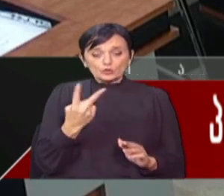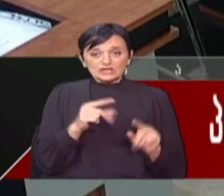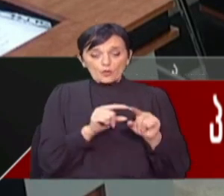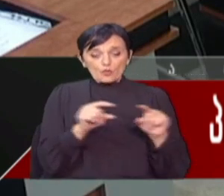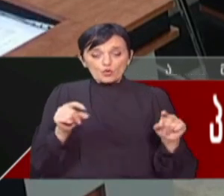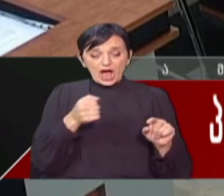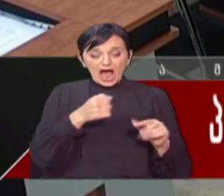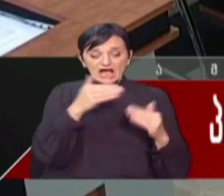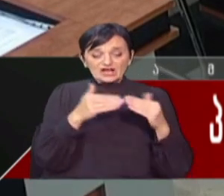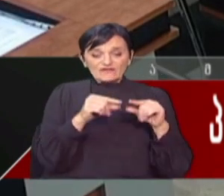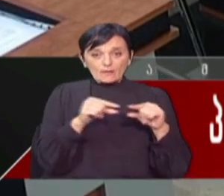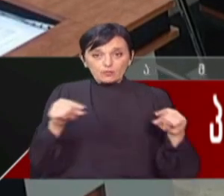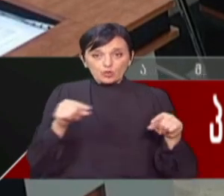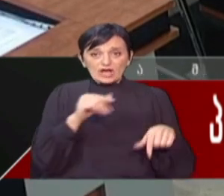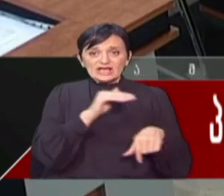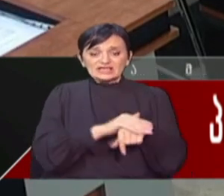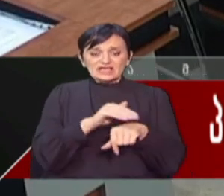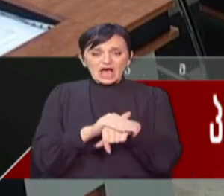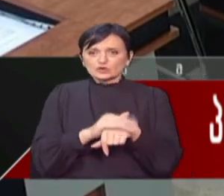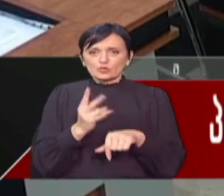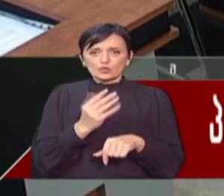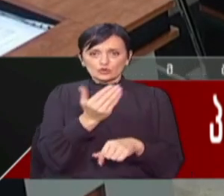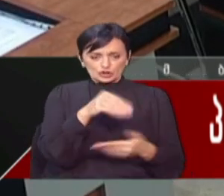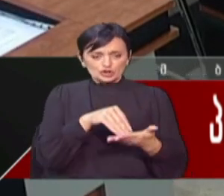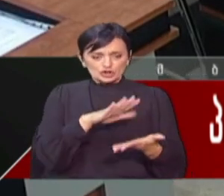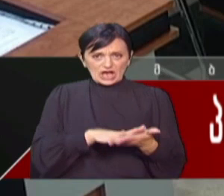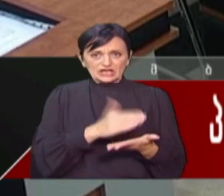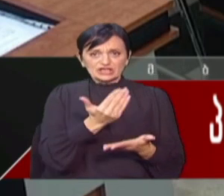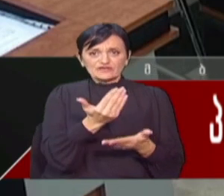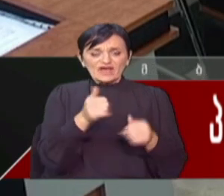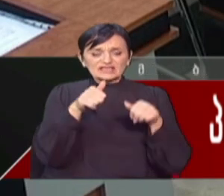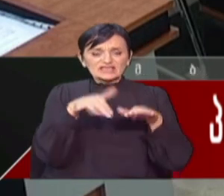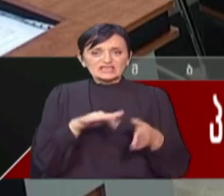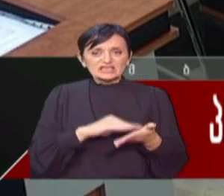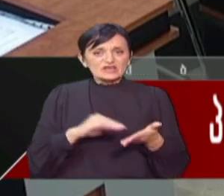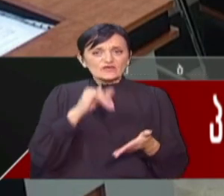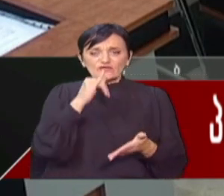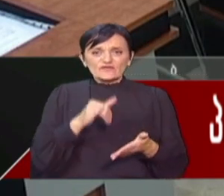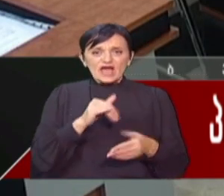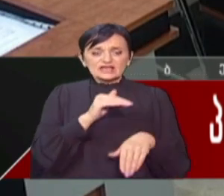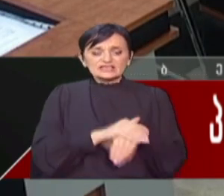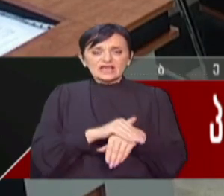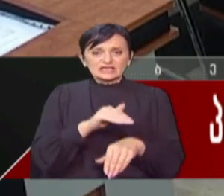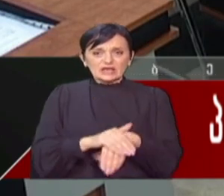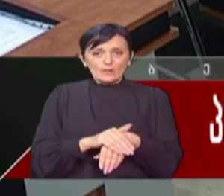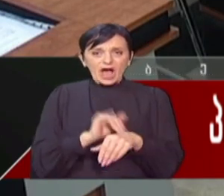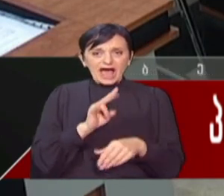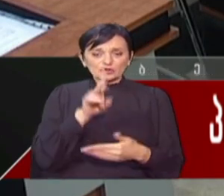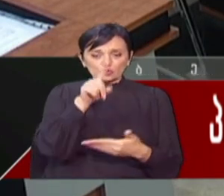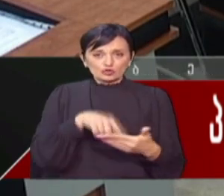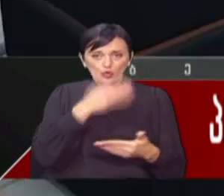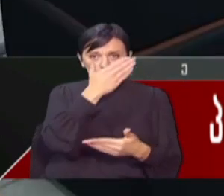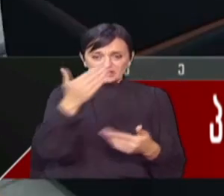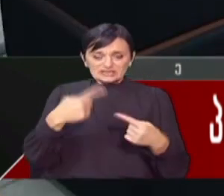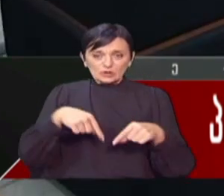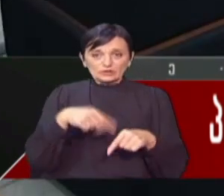მუხლის აქვეპუნქტში, რა დასაბუთებებიც არ უნდა ჩაწეროთ, თქვენი ეს დასკვნა ვერანაირად ვერ მოიპოვებს დასაბუთებას ან დობას